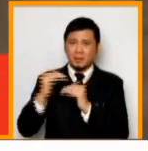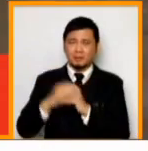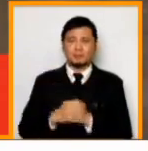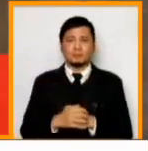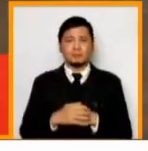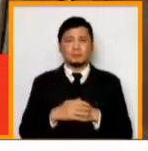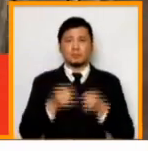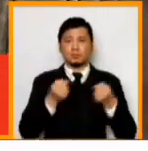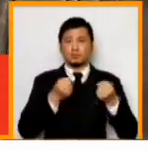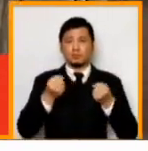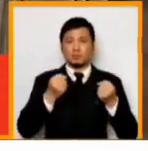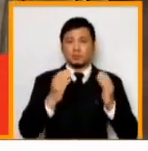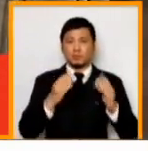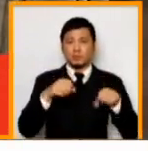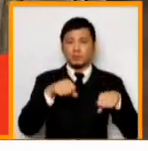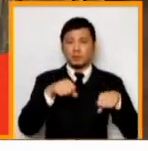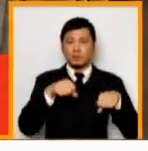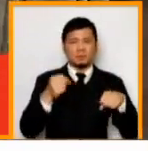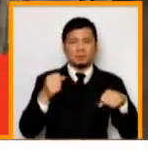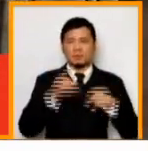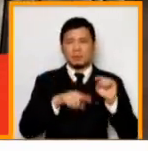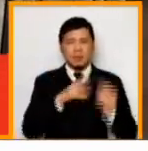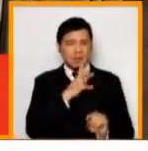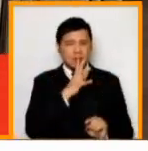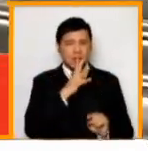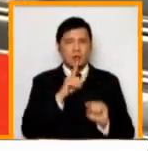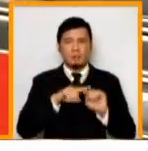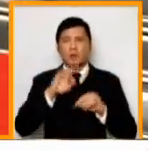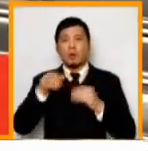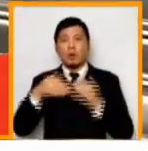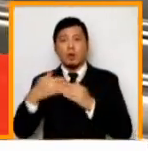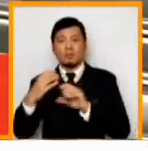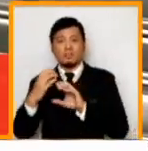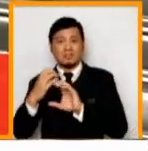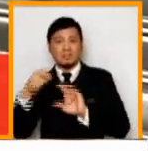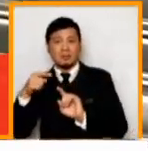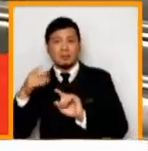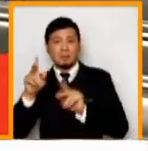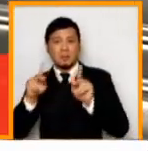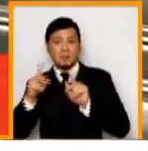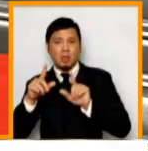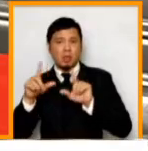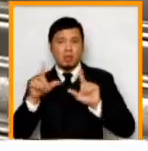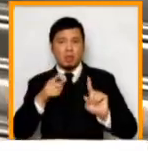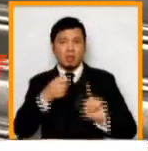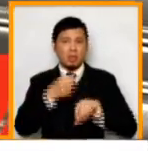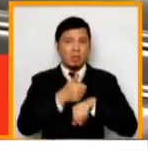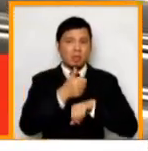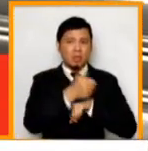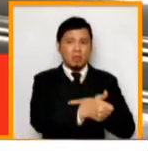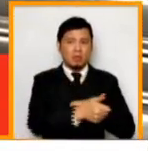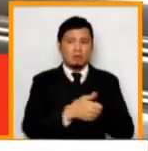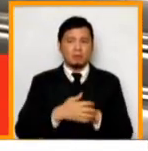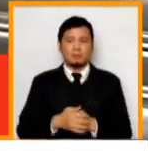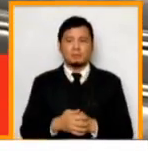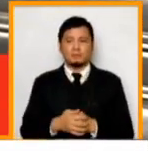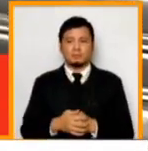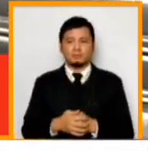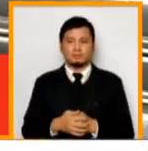ng maayos pero siya ang sinisisi ng driver ng trailer truck. Mabilis ba takbo niyo? 40 po.